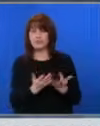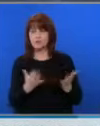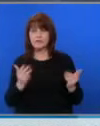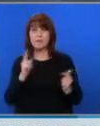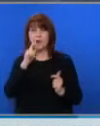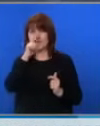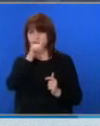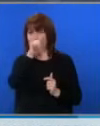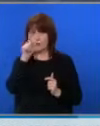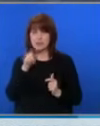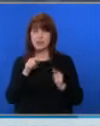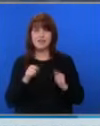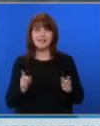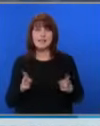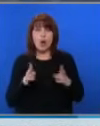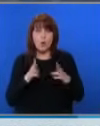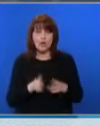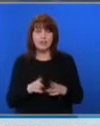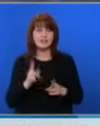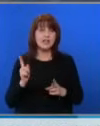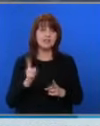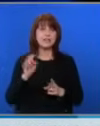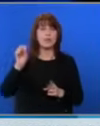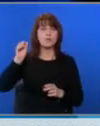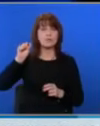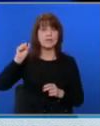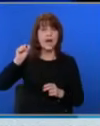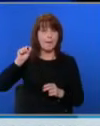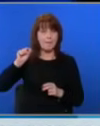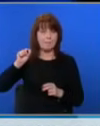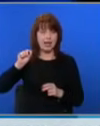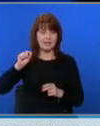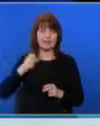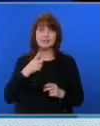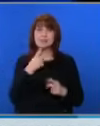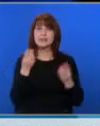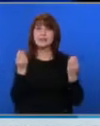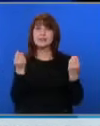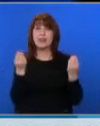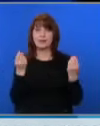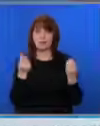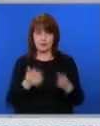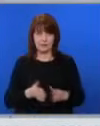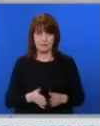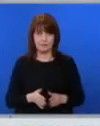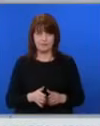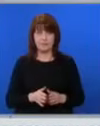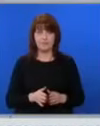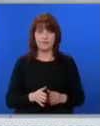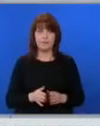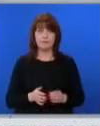това ще се, да се ограничава само в партия с евроатлантически ценности. Вижте повече в репортажа.